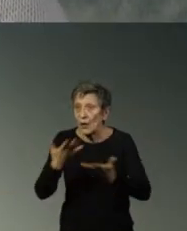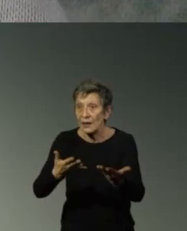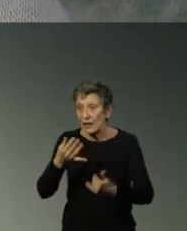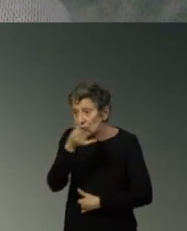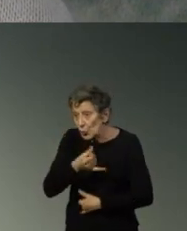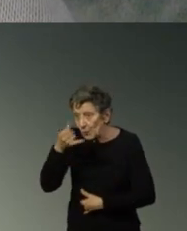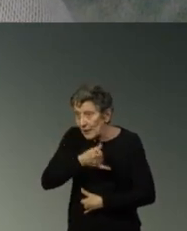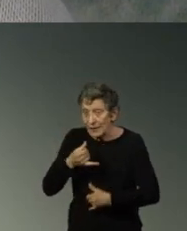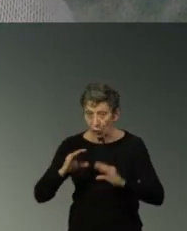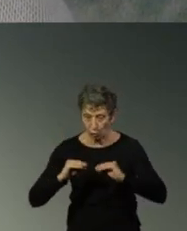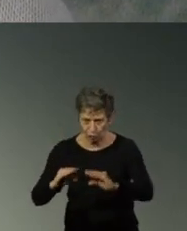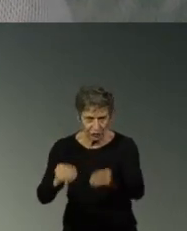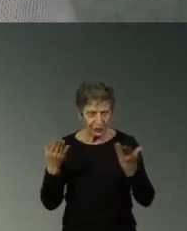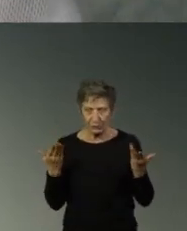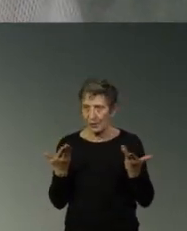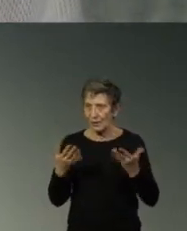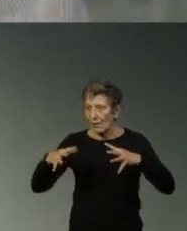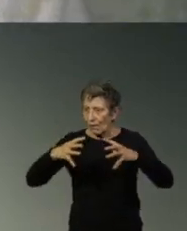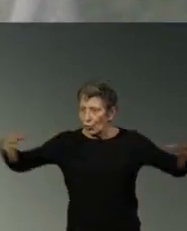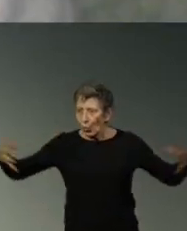tangible, terrestre, troupeau, végétatif.